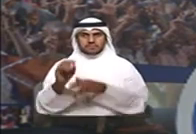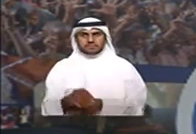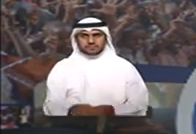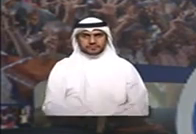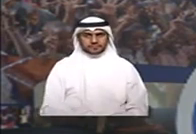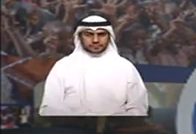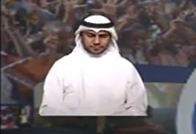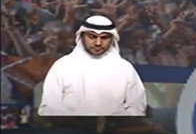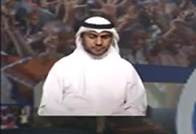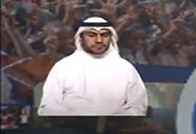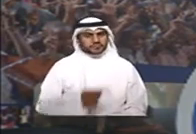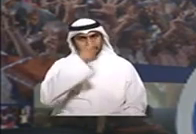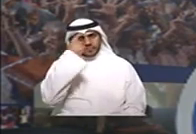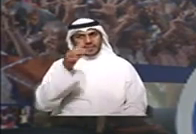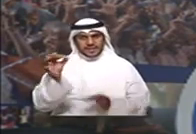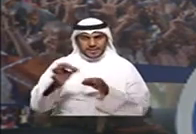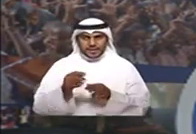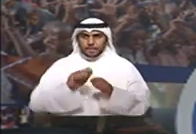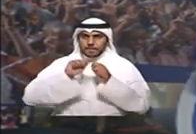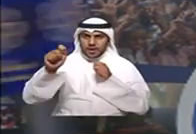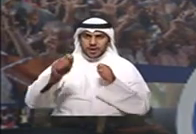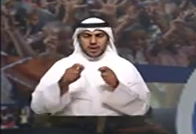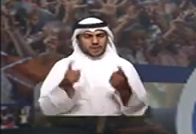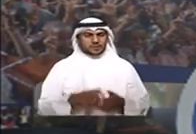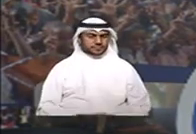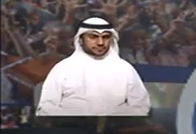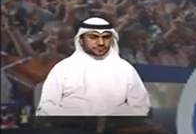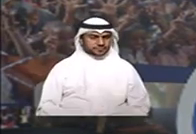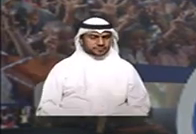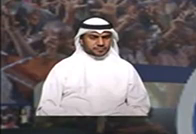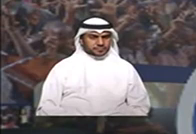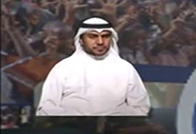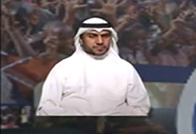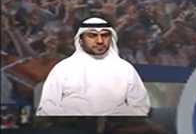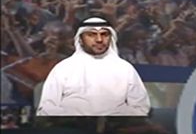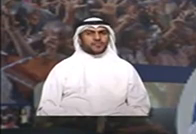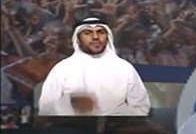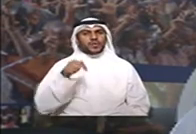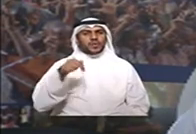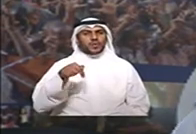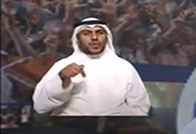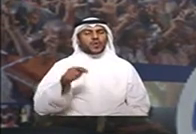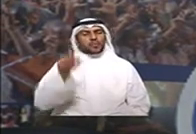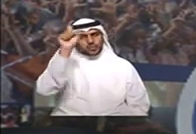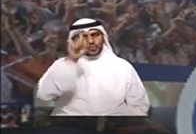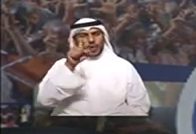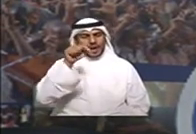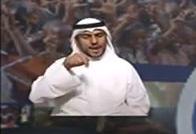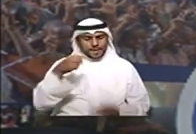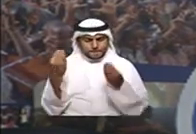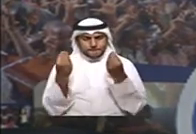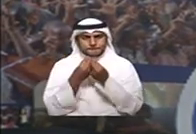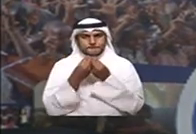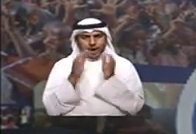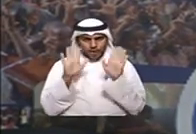بالعالم، إن كانت الدول القريبة والدول بعيدة. أبو حسين، يعني اليوم أيضا تزامنا ونحن متواجدون معكم في جمعية الهلال الأحمر